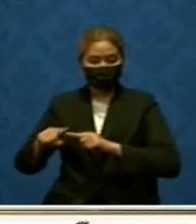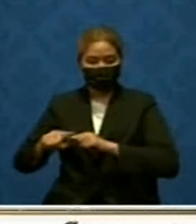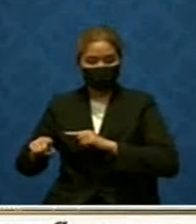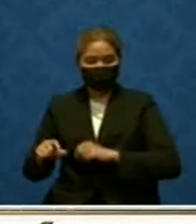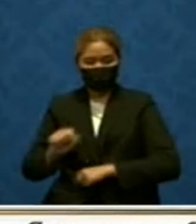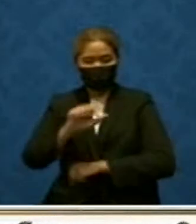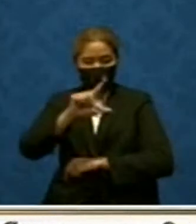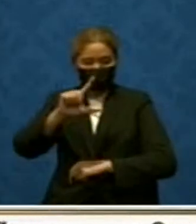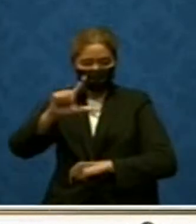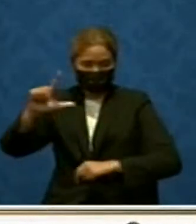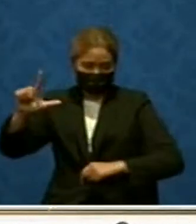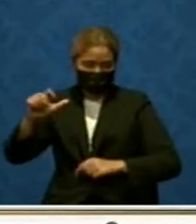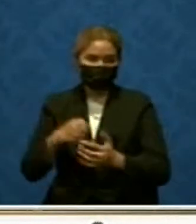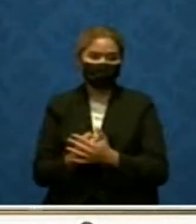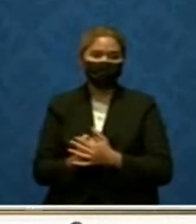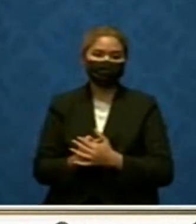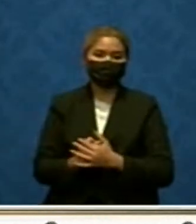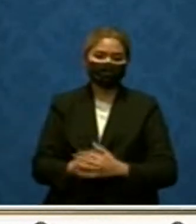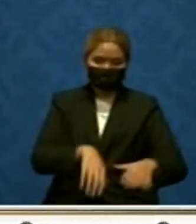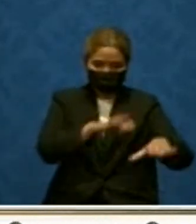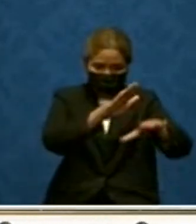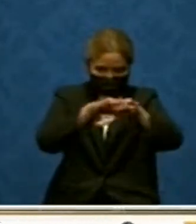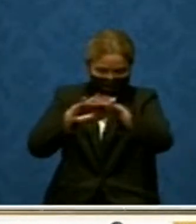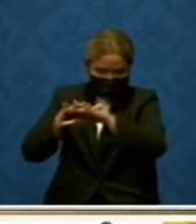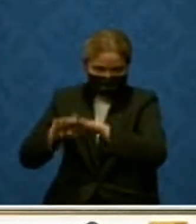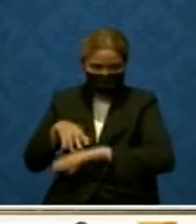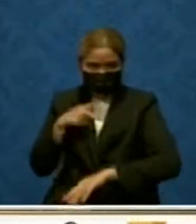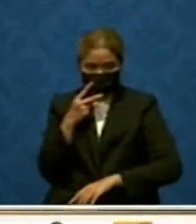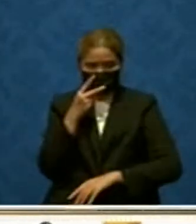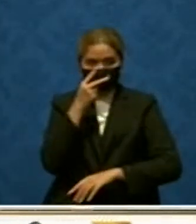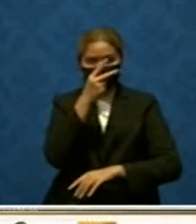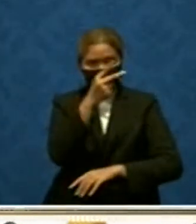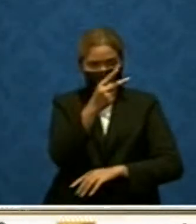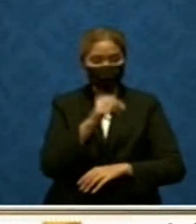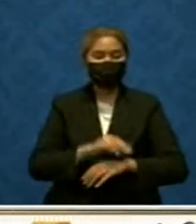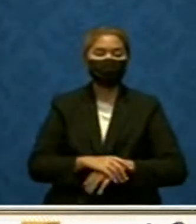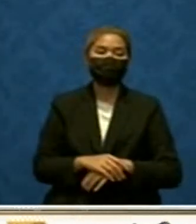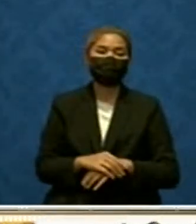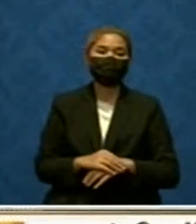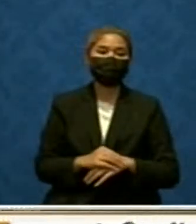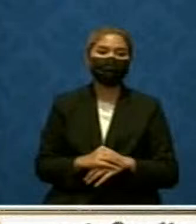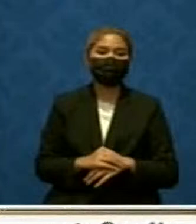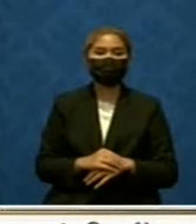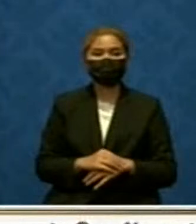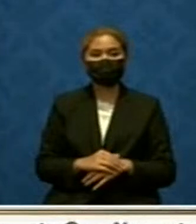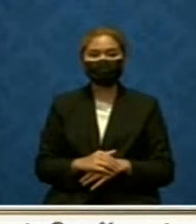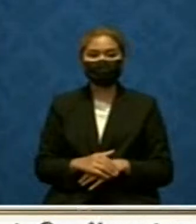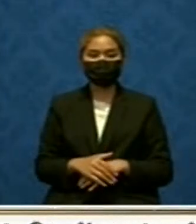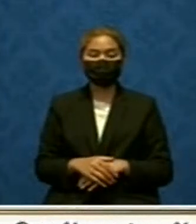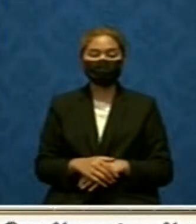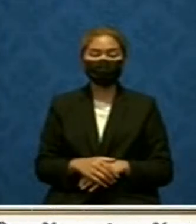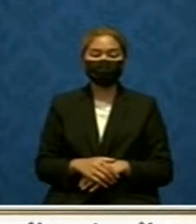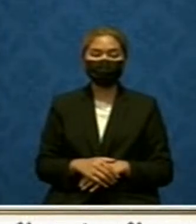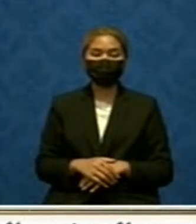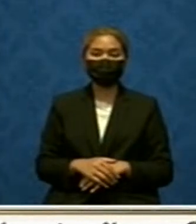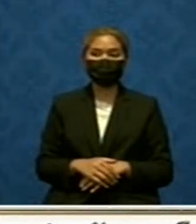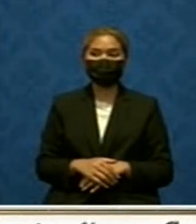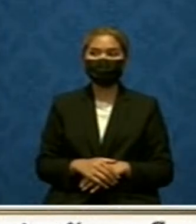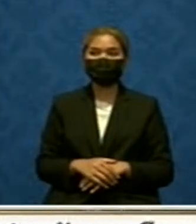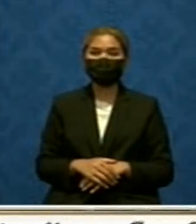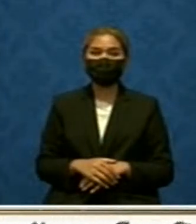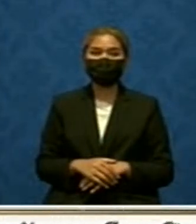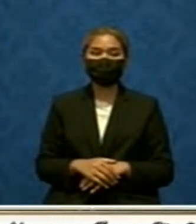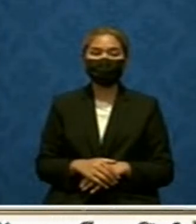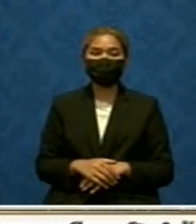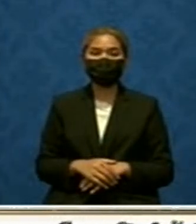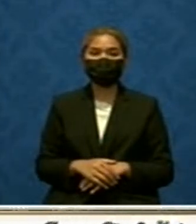้าน ท่านไปเรีกมาดูเลยให้อำนาจอธิบัดี ถปตที่กรบครับ ผล